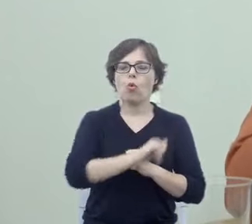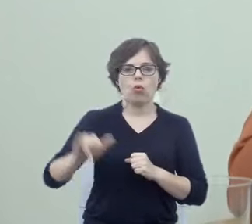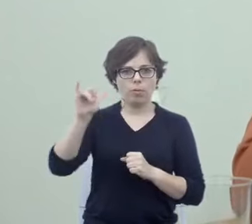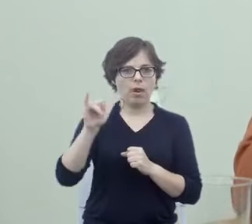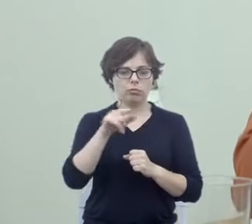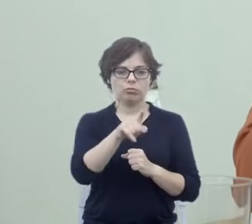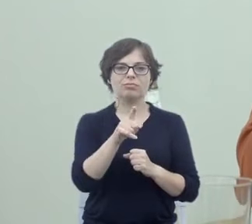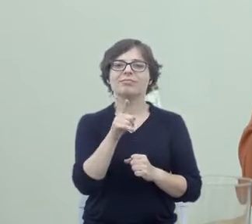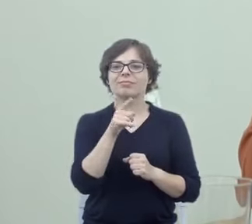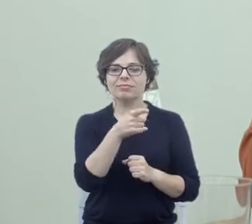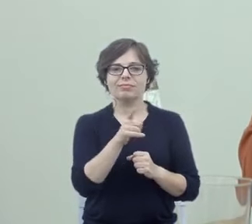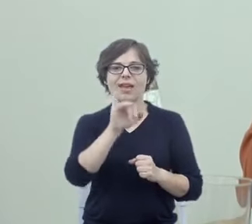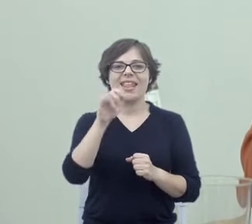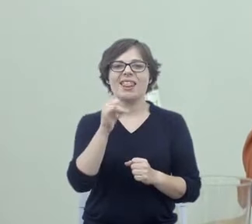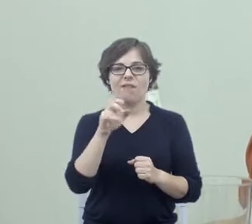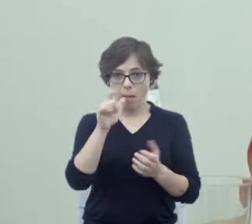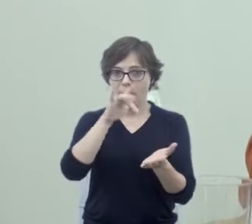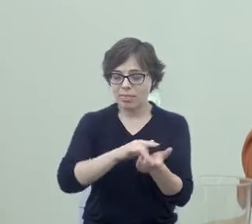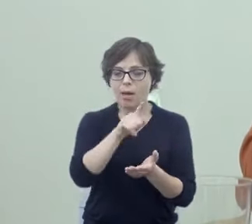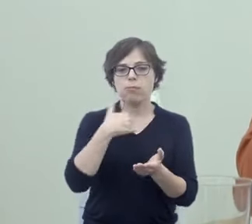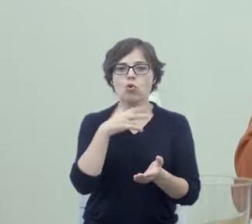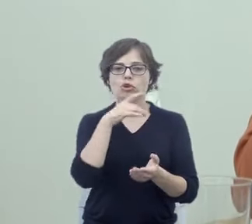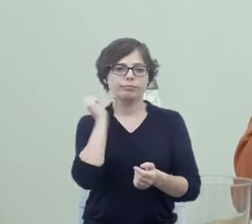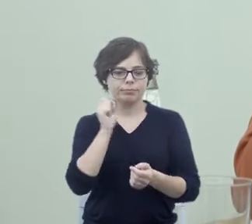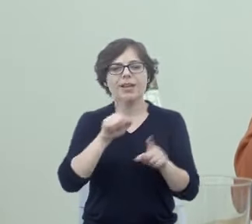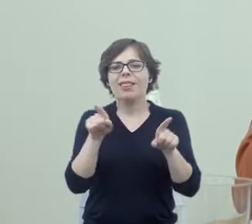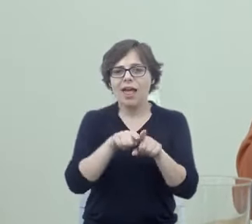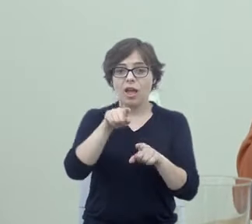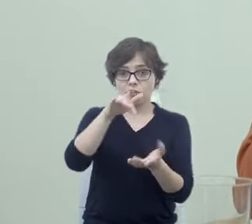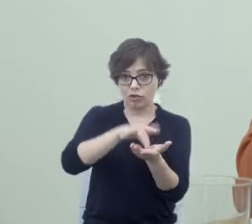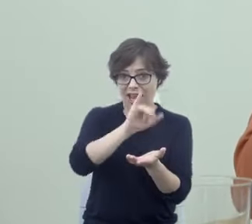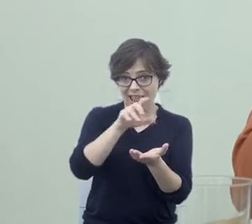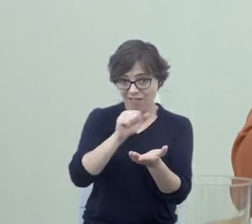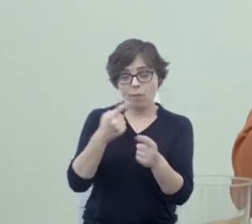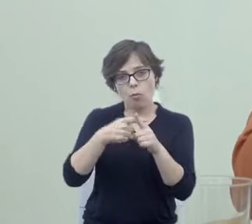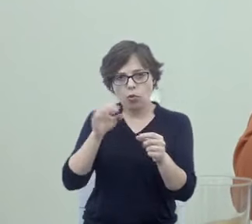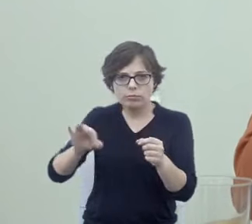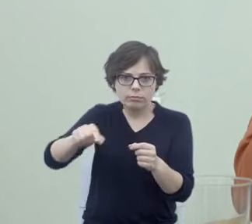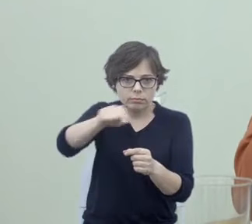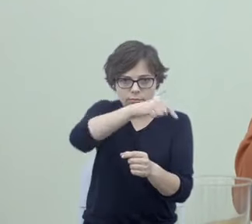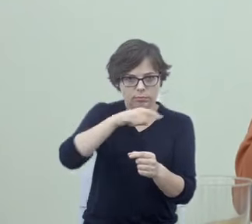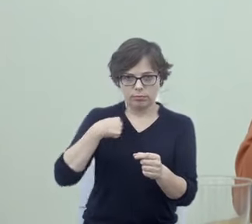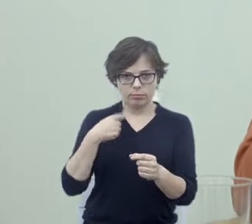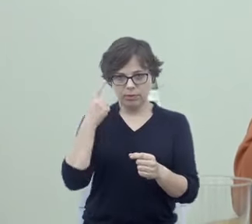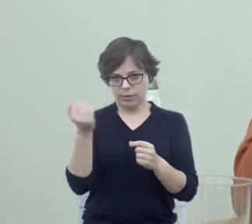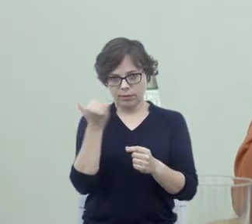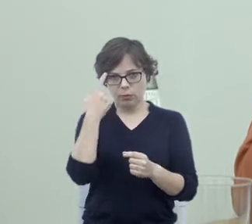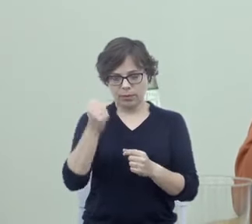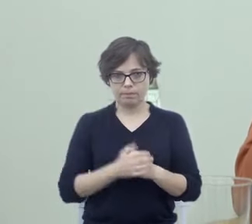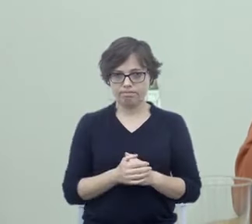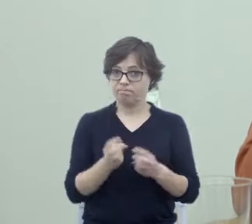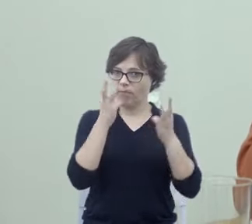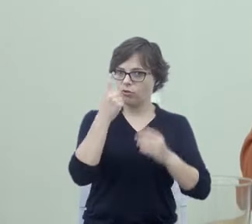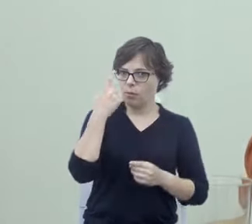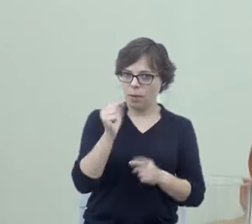Jedwabnem i też w okolicznych miejscowościach, o których nie zapominamy. Jak ważna jest pamięć? Czy nie